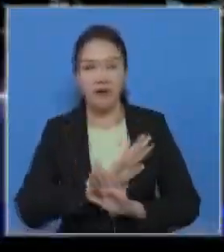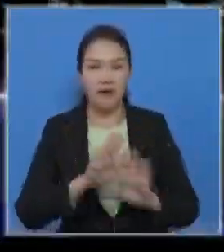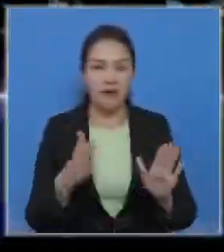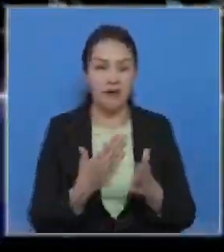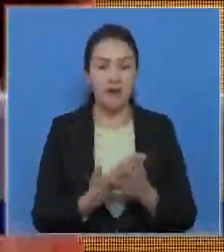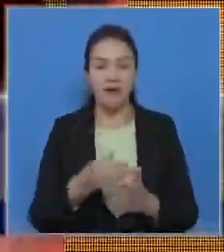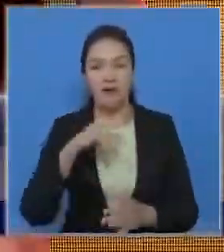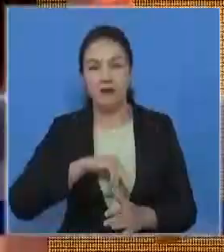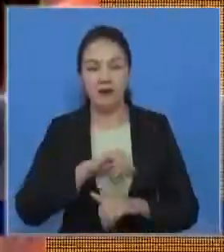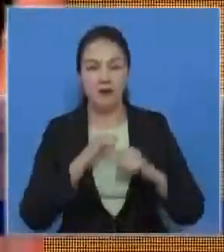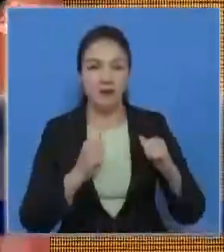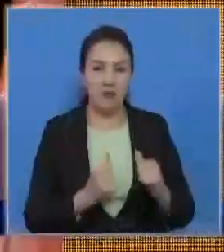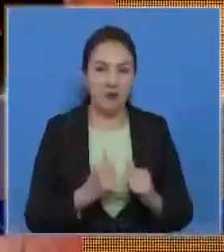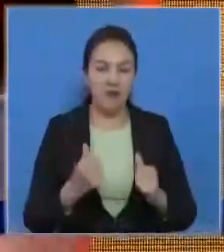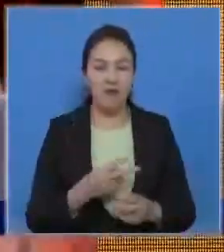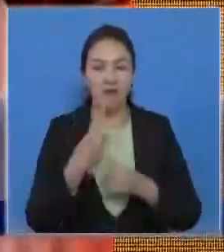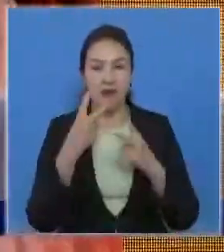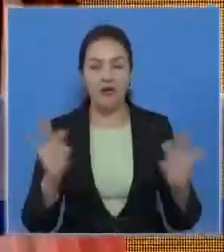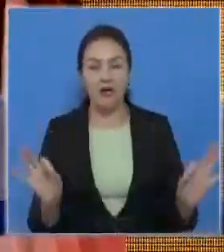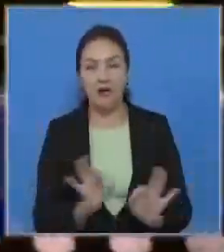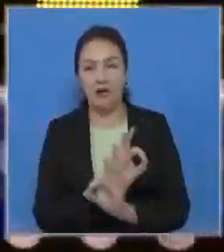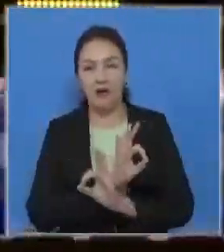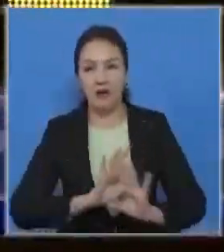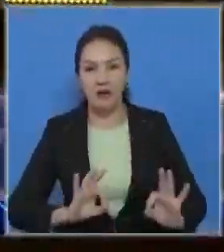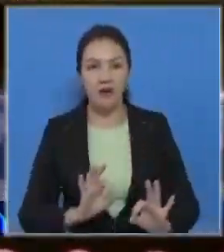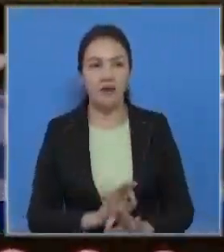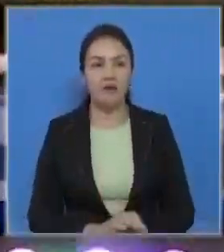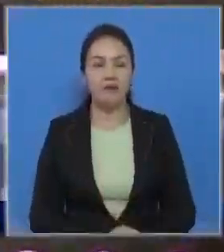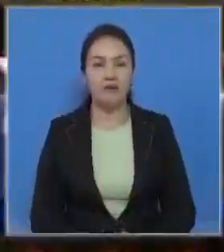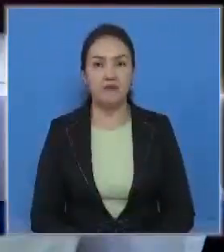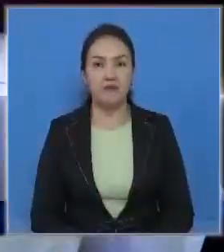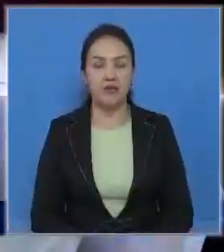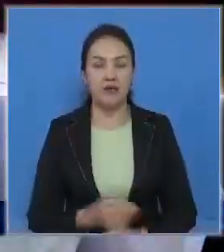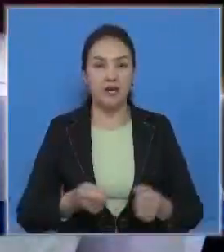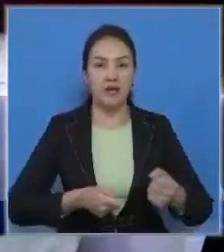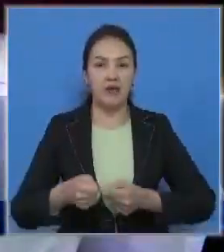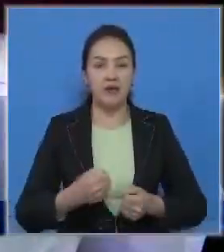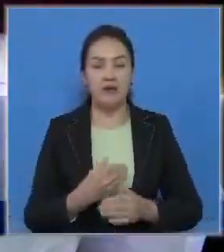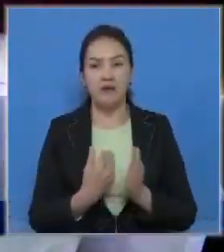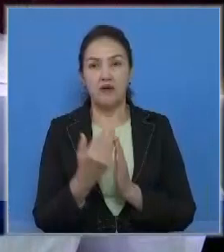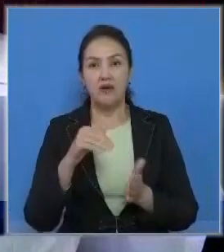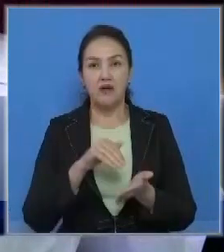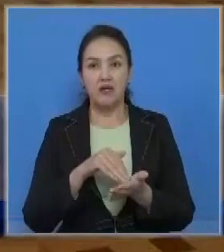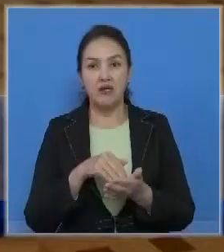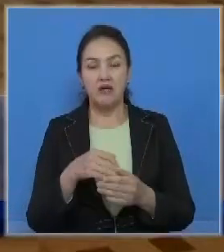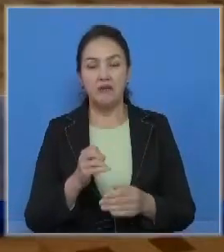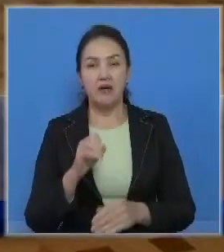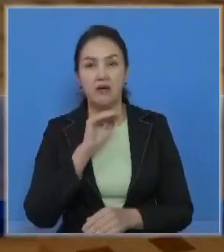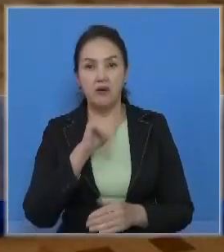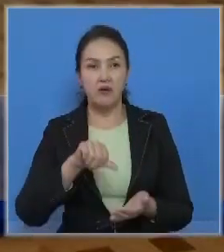оси души исполняли песни показывай тем самым что Искусство это не пустое слово организаторы высоко оценили мастерство участников